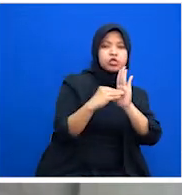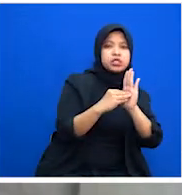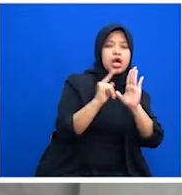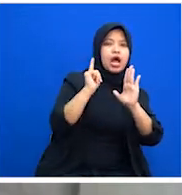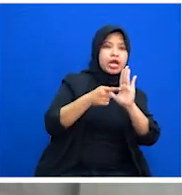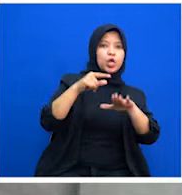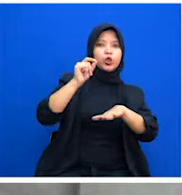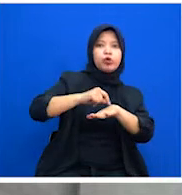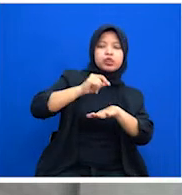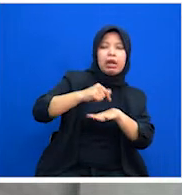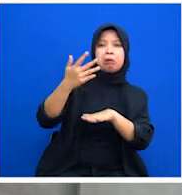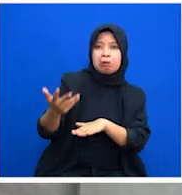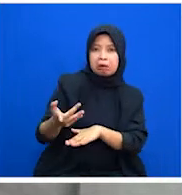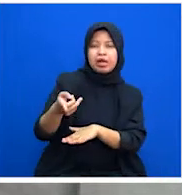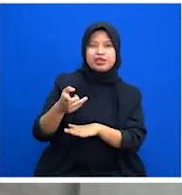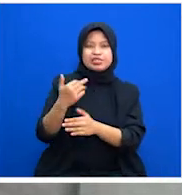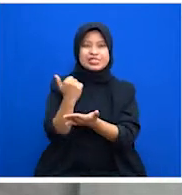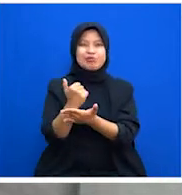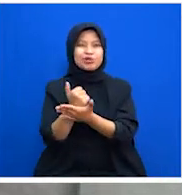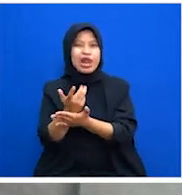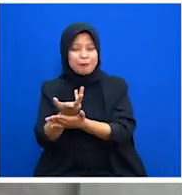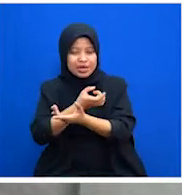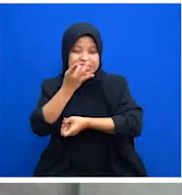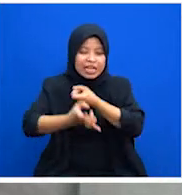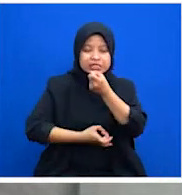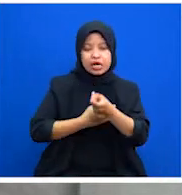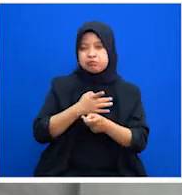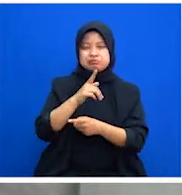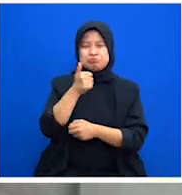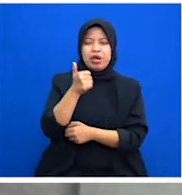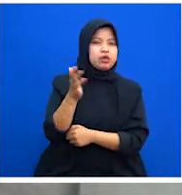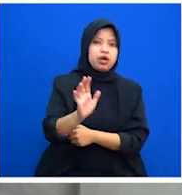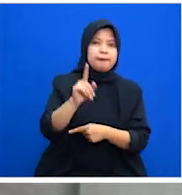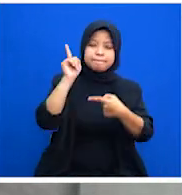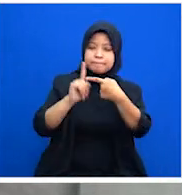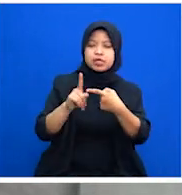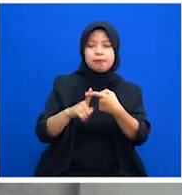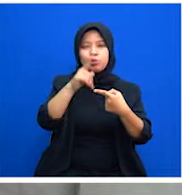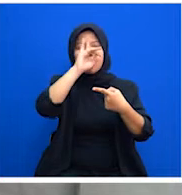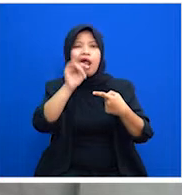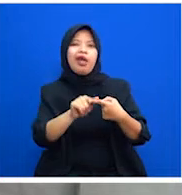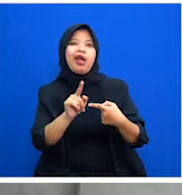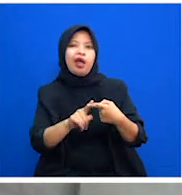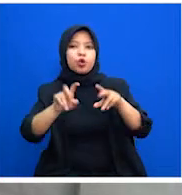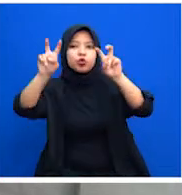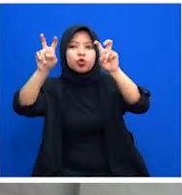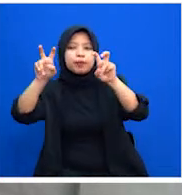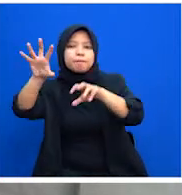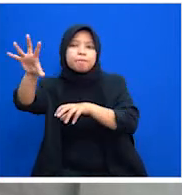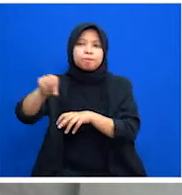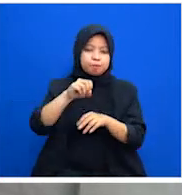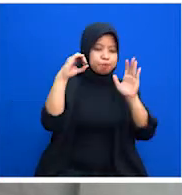dibutuhkan di Twitter itu itu krimnya itu jelas-jelas bersabda yang pertama adalah dia mengutip atau